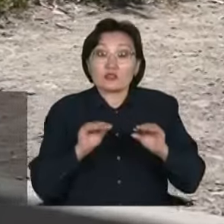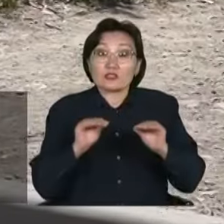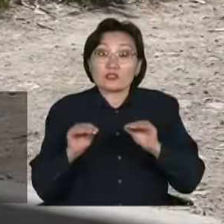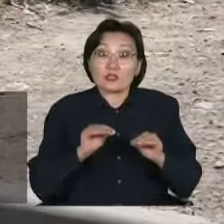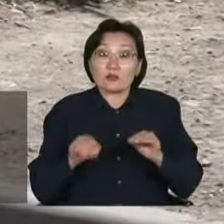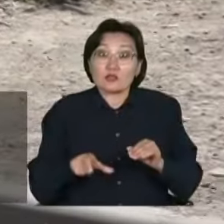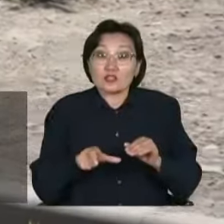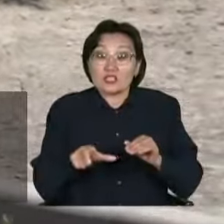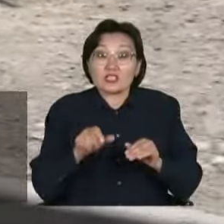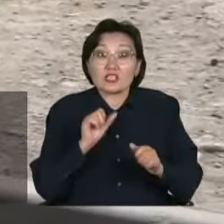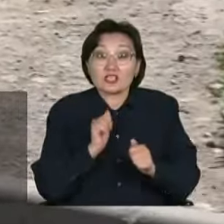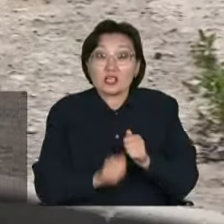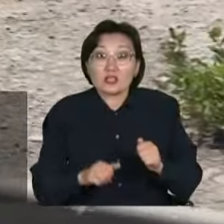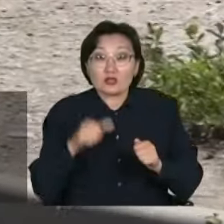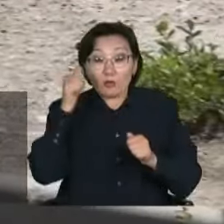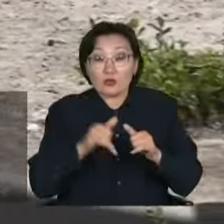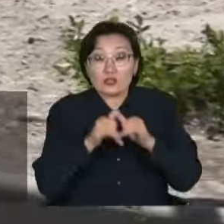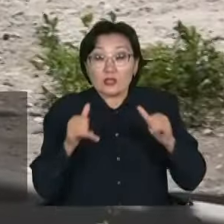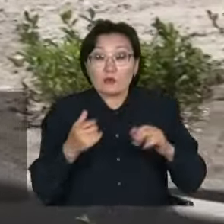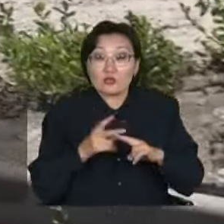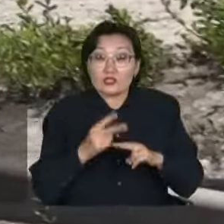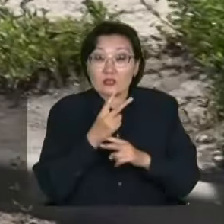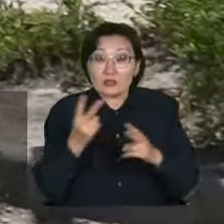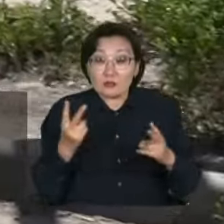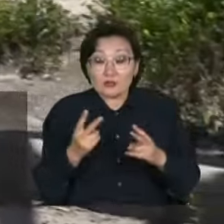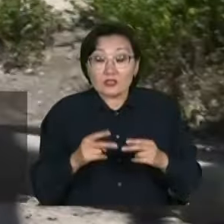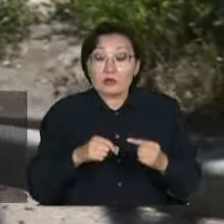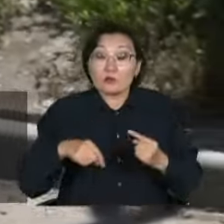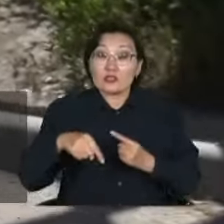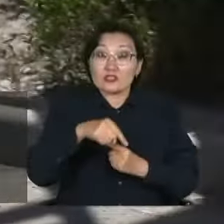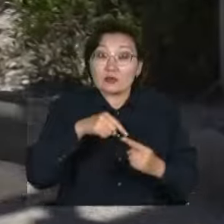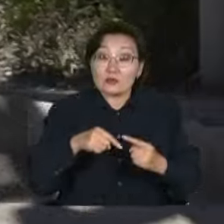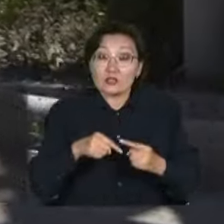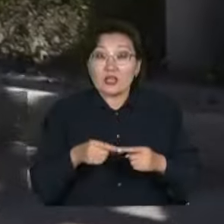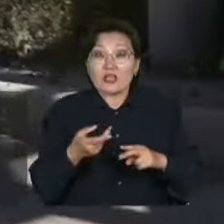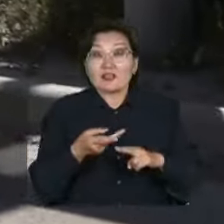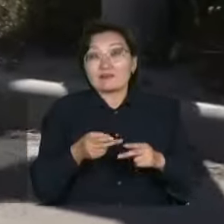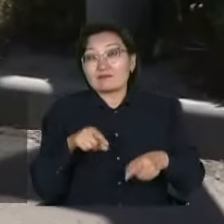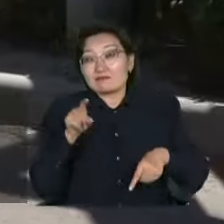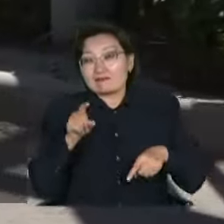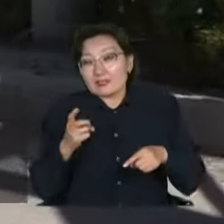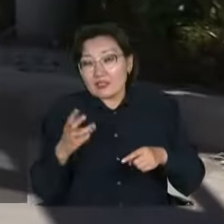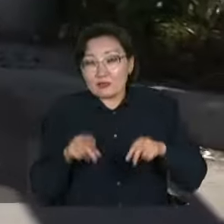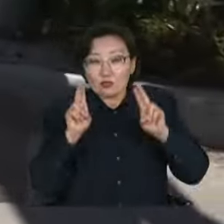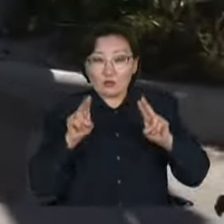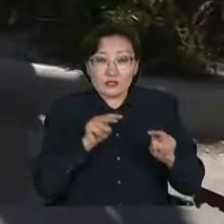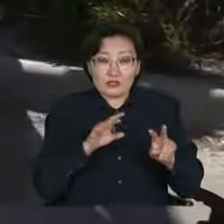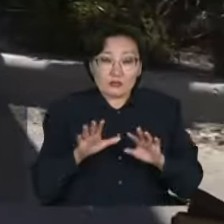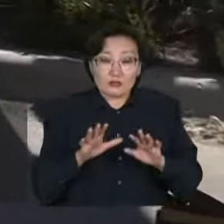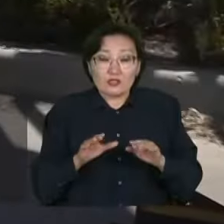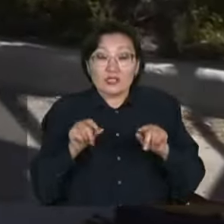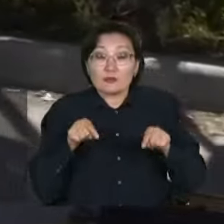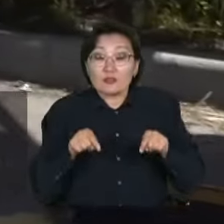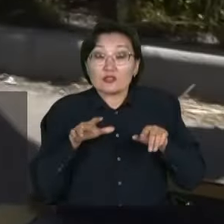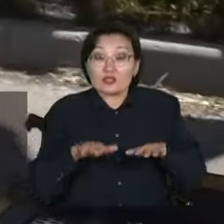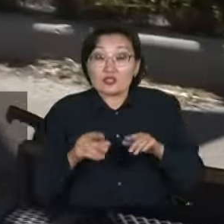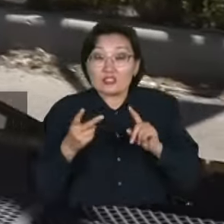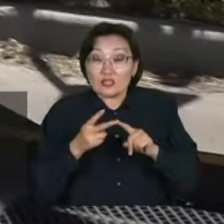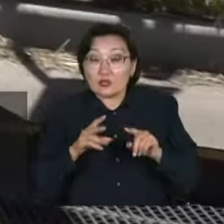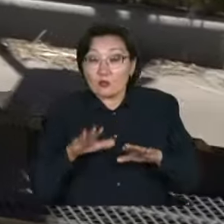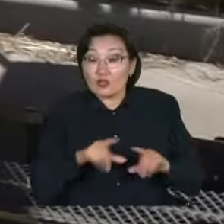жылдан жылға дамып келе жатыр. Бірақ оған қарамастан кейбір жеке кәсіпкерлер кейбір нормаларды сақтамайды екен. Ал бір нүктеден екінші нүктеге дейін